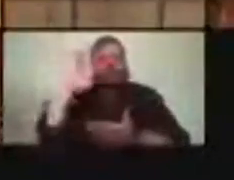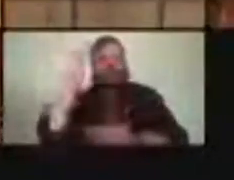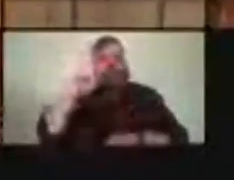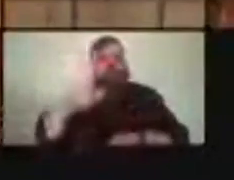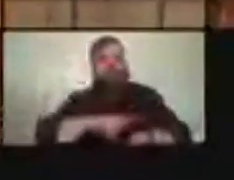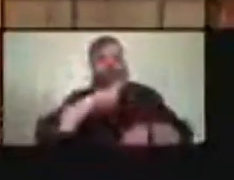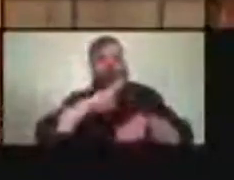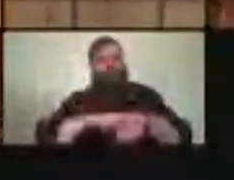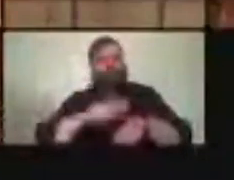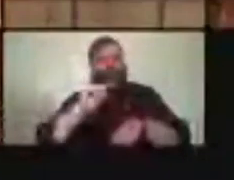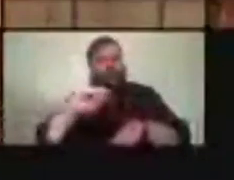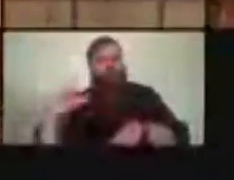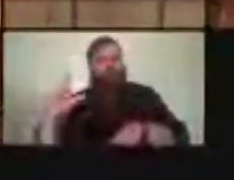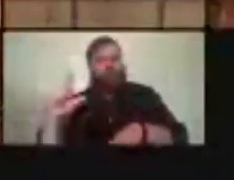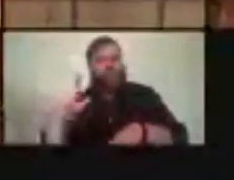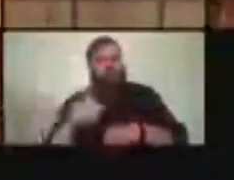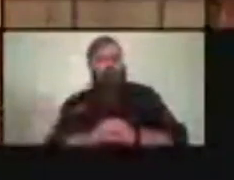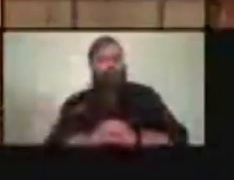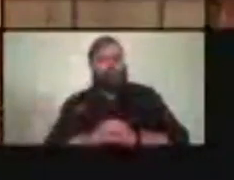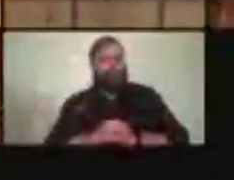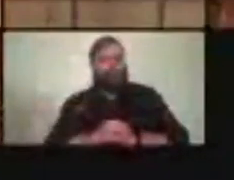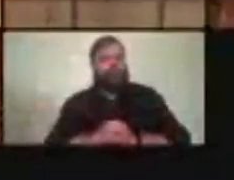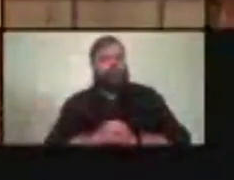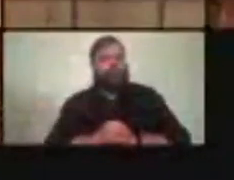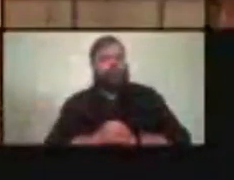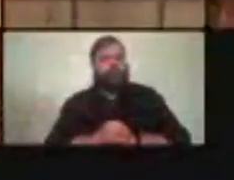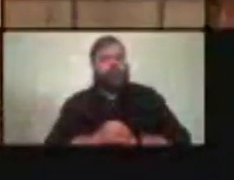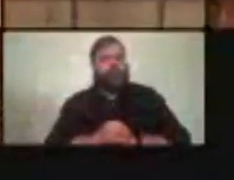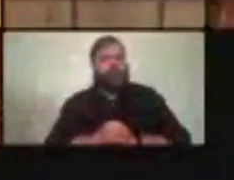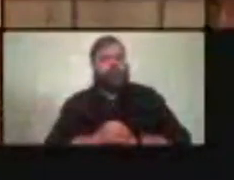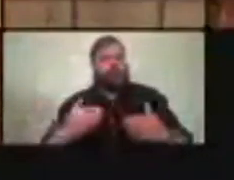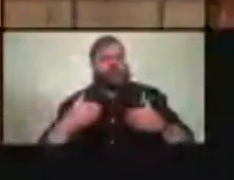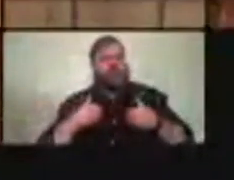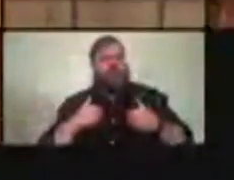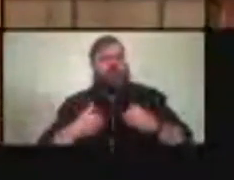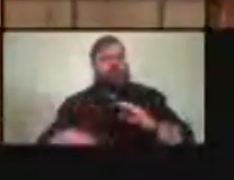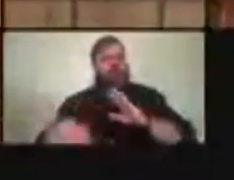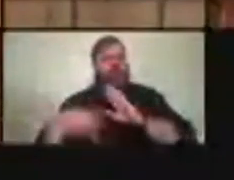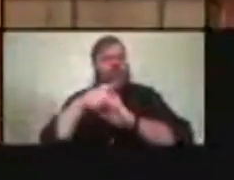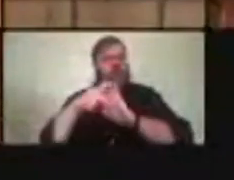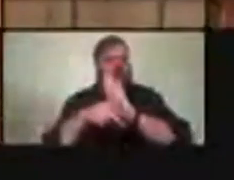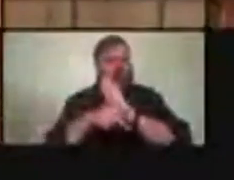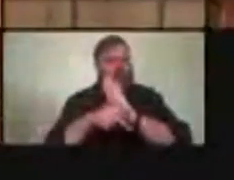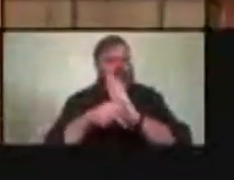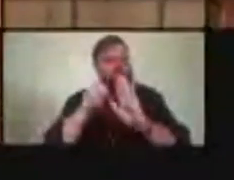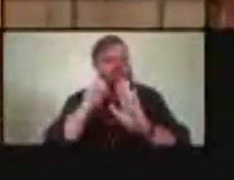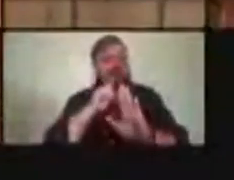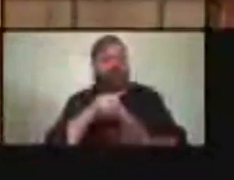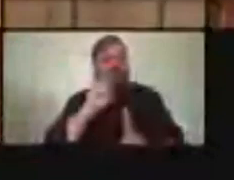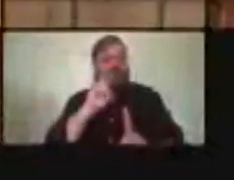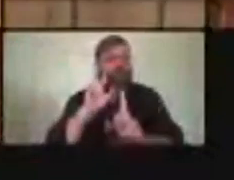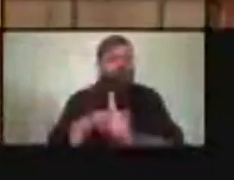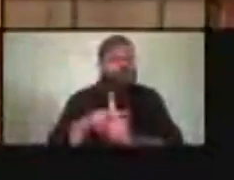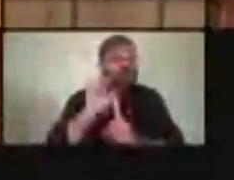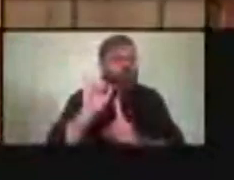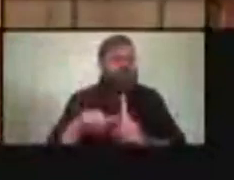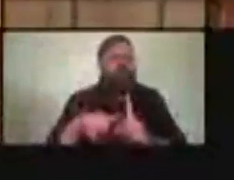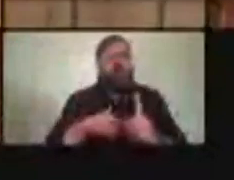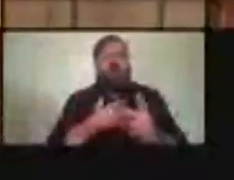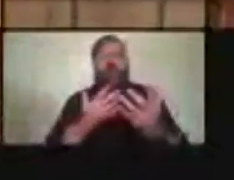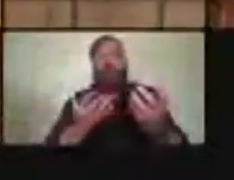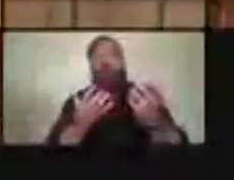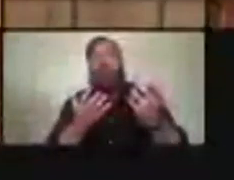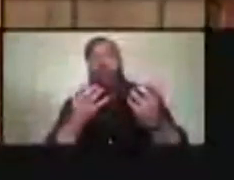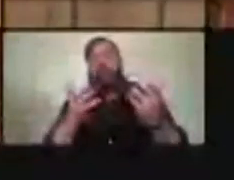Kwa sababu hili ni zana muhimu sana kwetu. Kuna